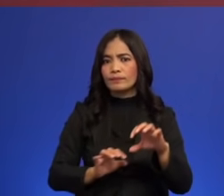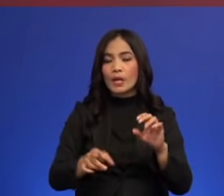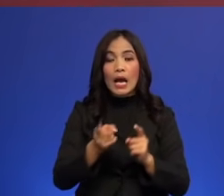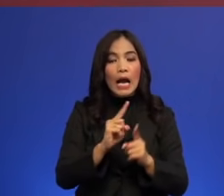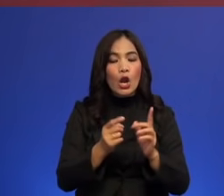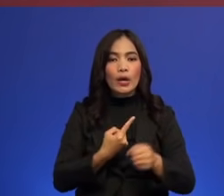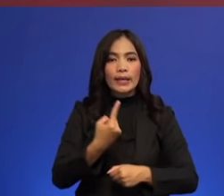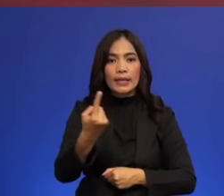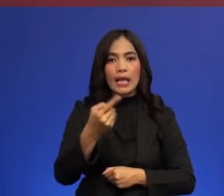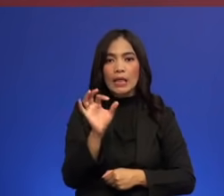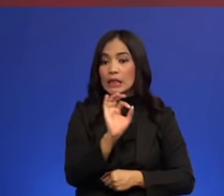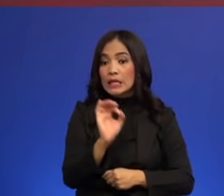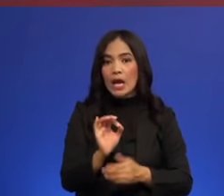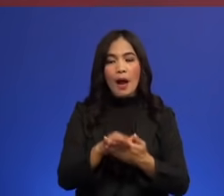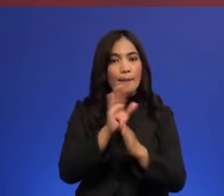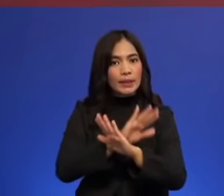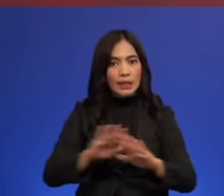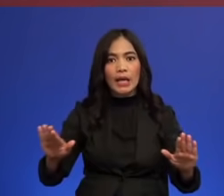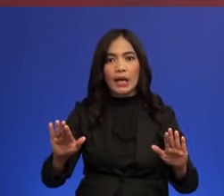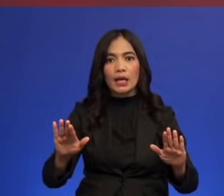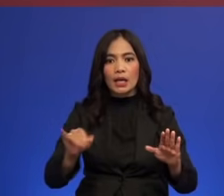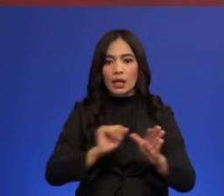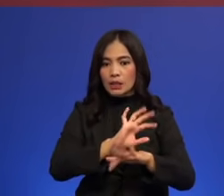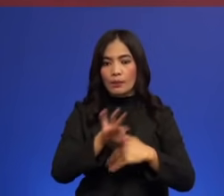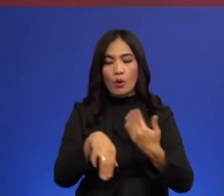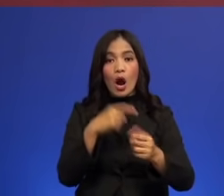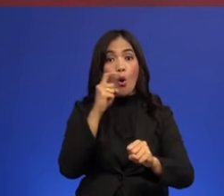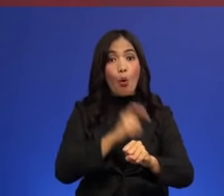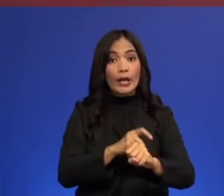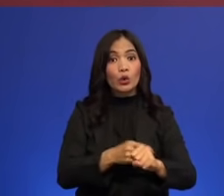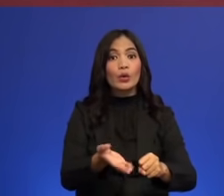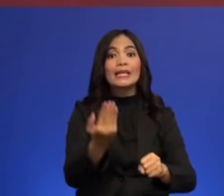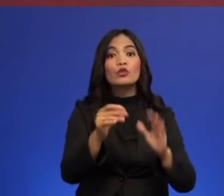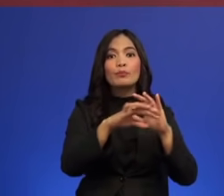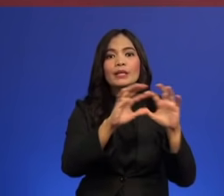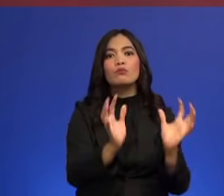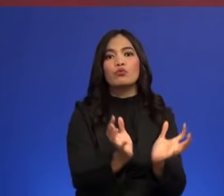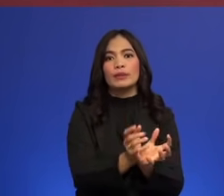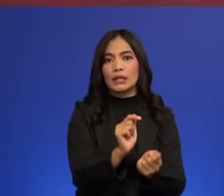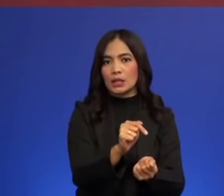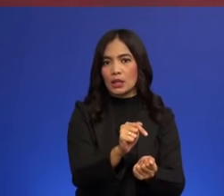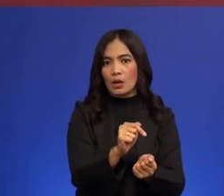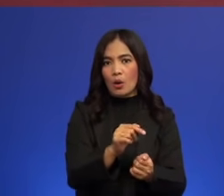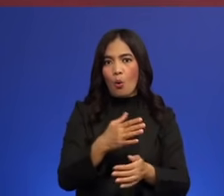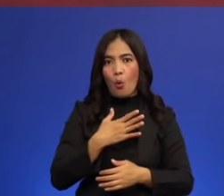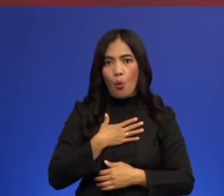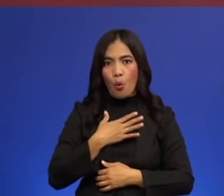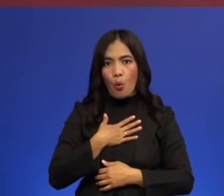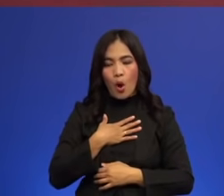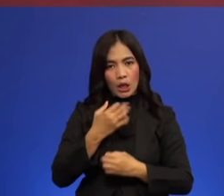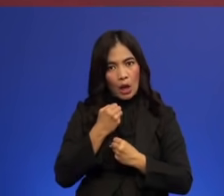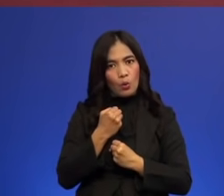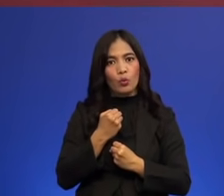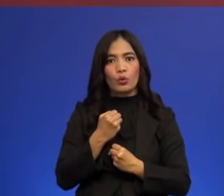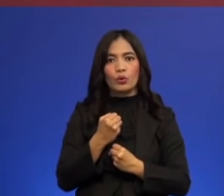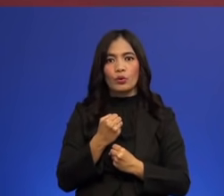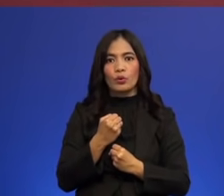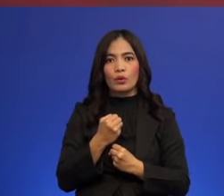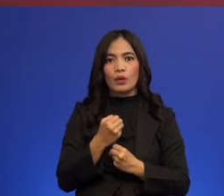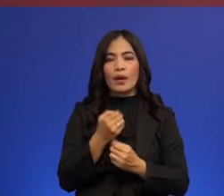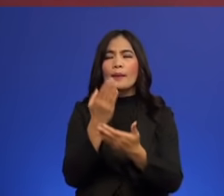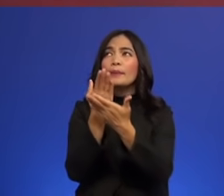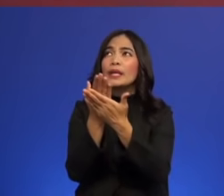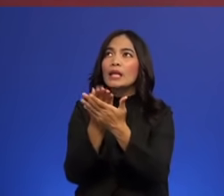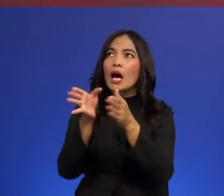Jika kita tidak menyelesaikan sejak kita hidup, mengerikan sekali. Karenanya kita